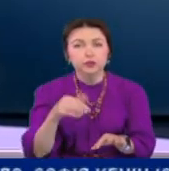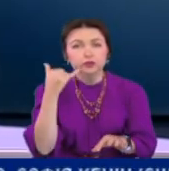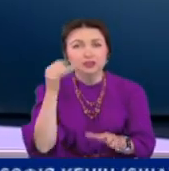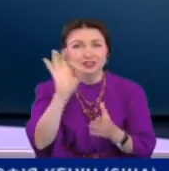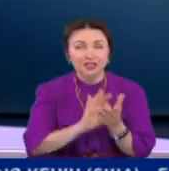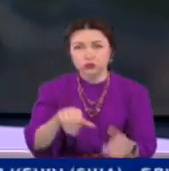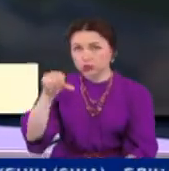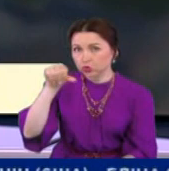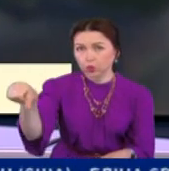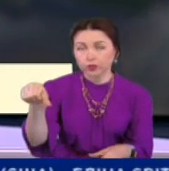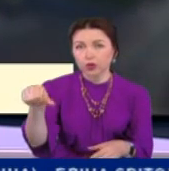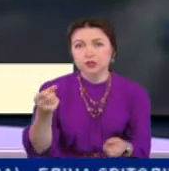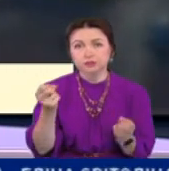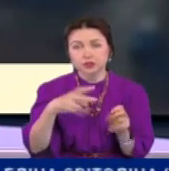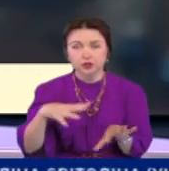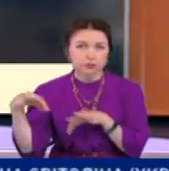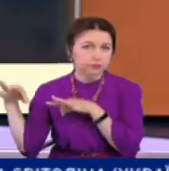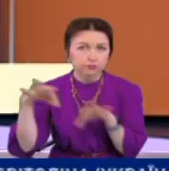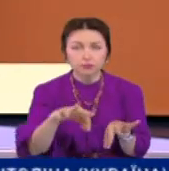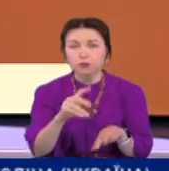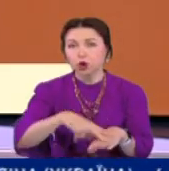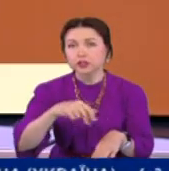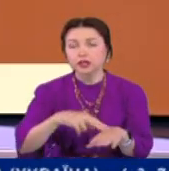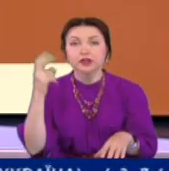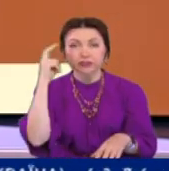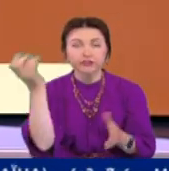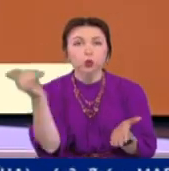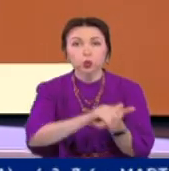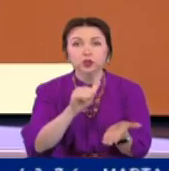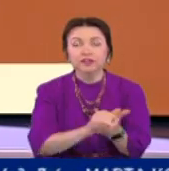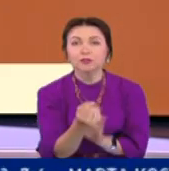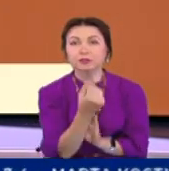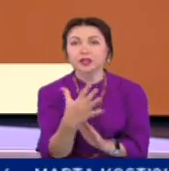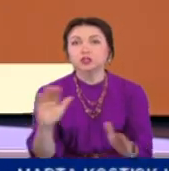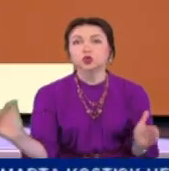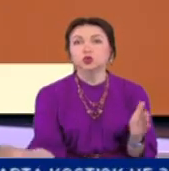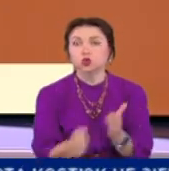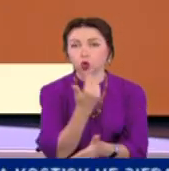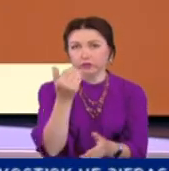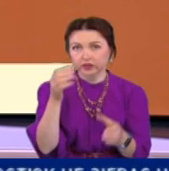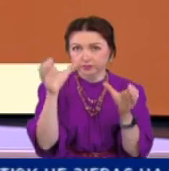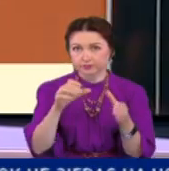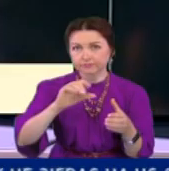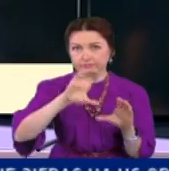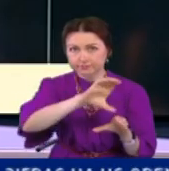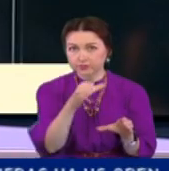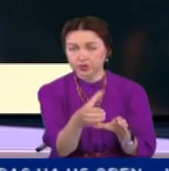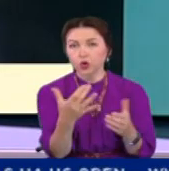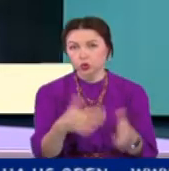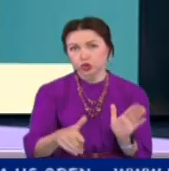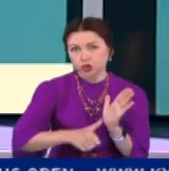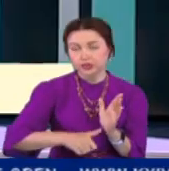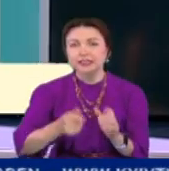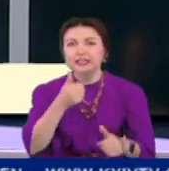екстрену кнопку і на виклик приїде поліція. У Києві встановили 15 нових пристроїв, 6 із них вже діють у тестовому